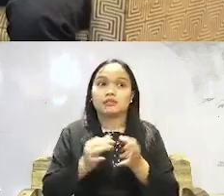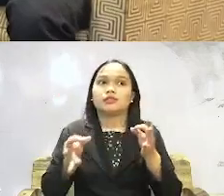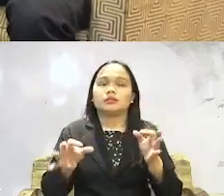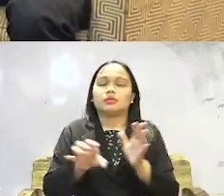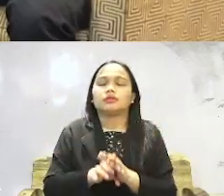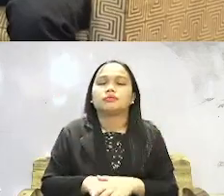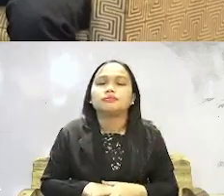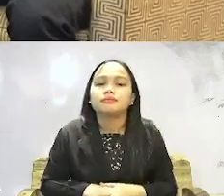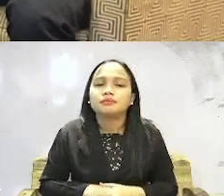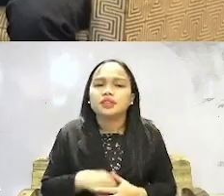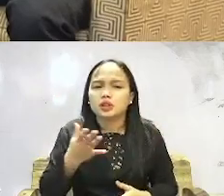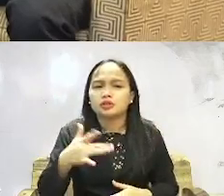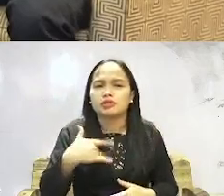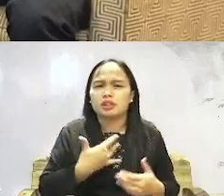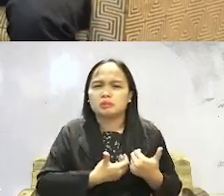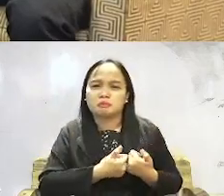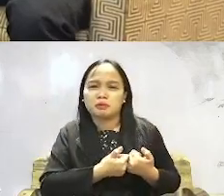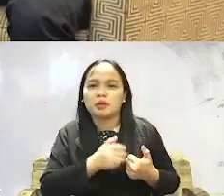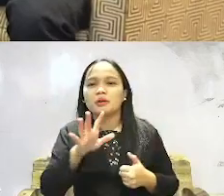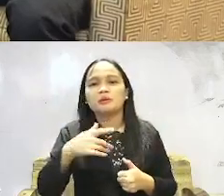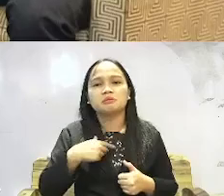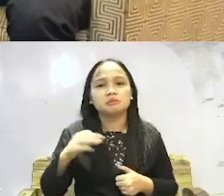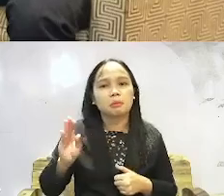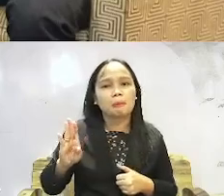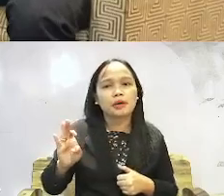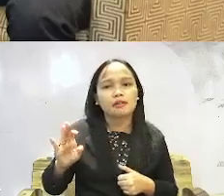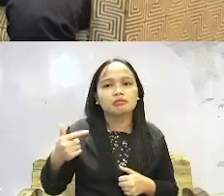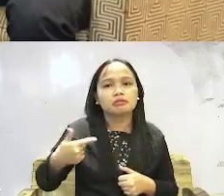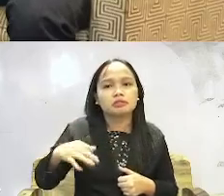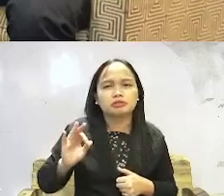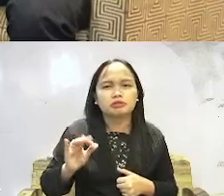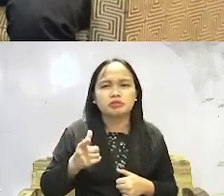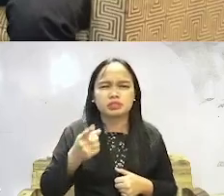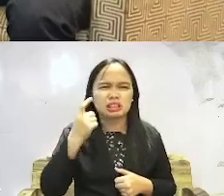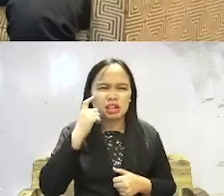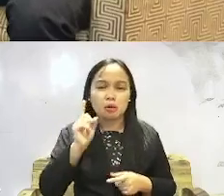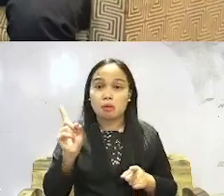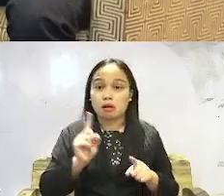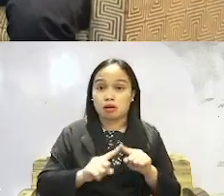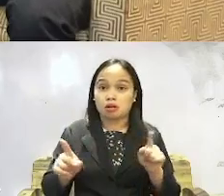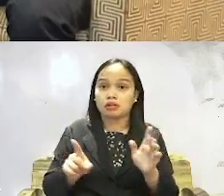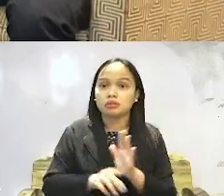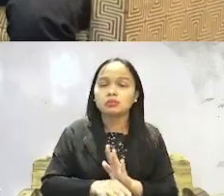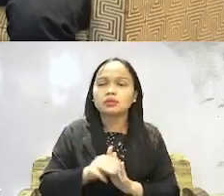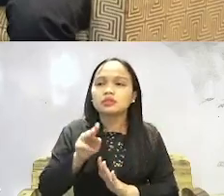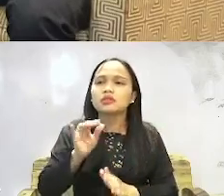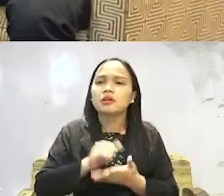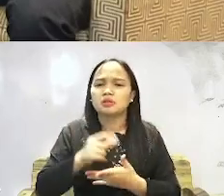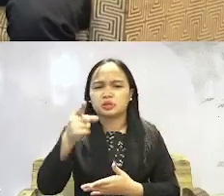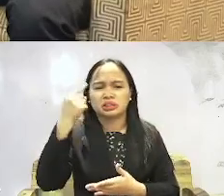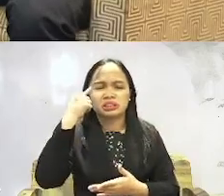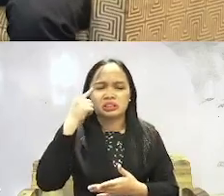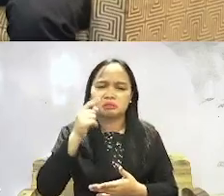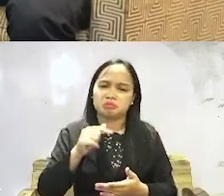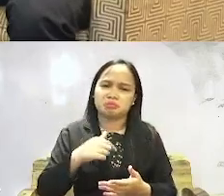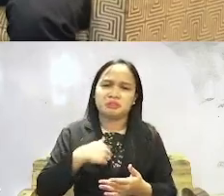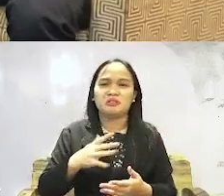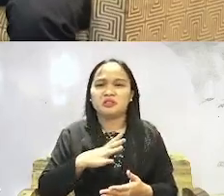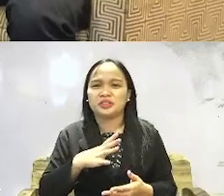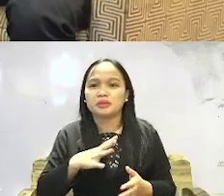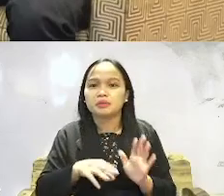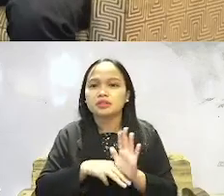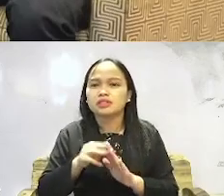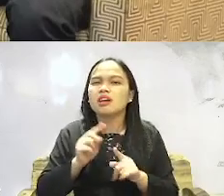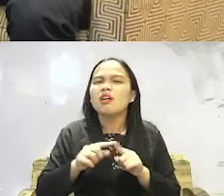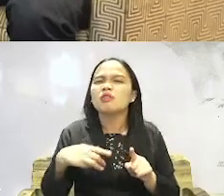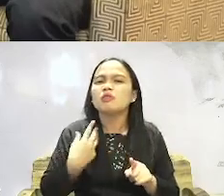akala mo meron ka ng shoota, meron ka ng boyfriend, girlfriend, yung maturity na yon, tama na yon para sa'yo. Kaya madali tayo